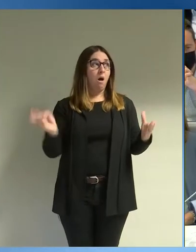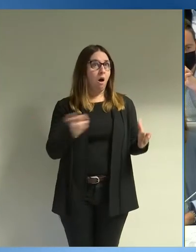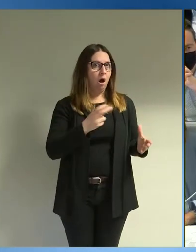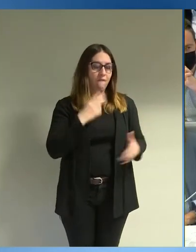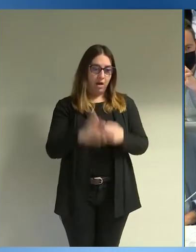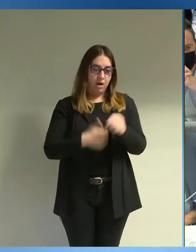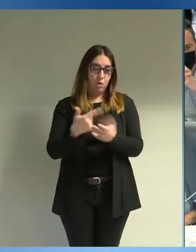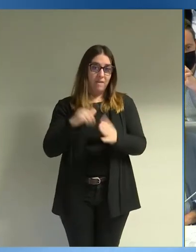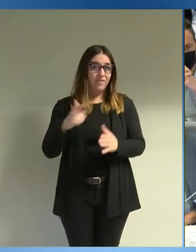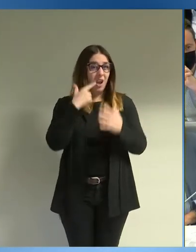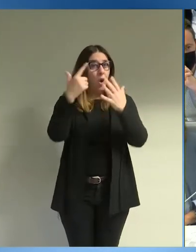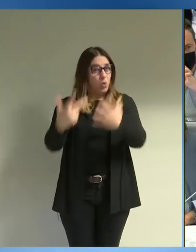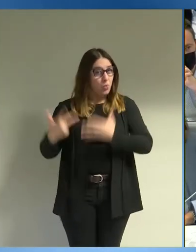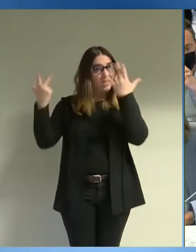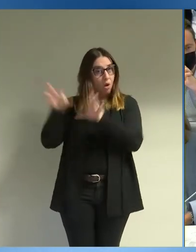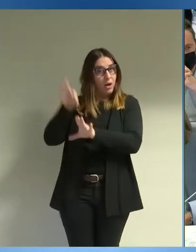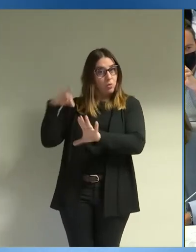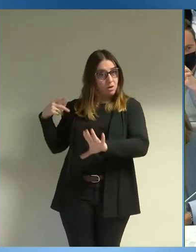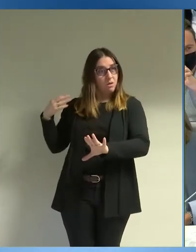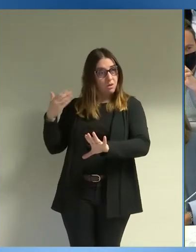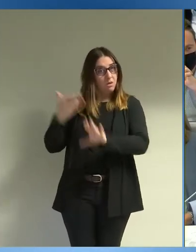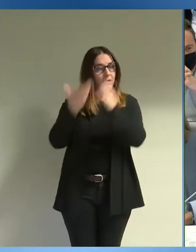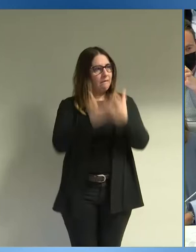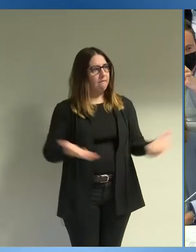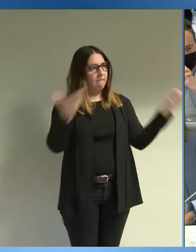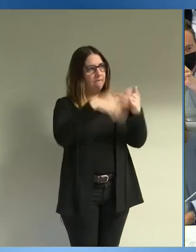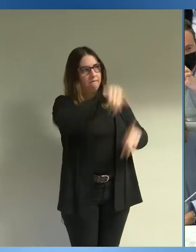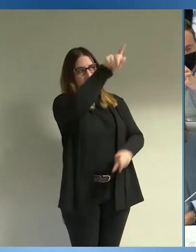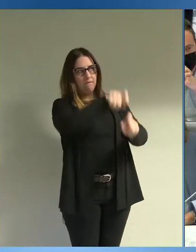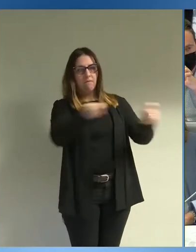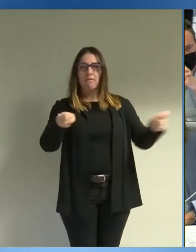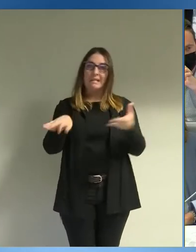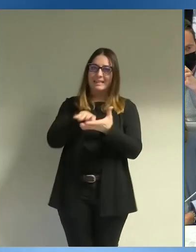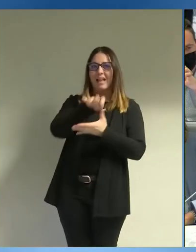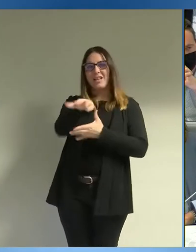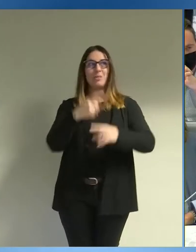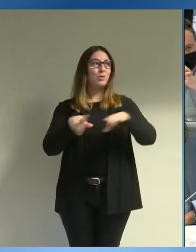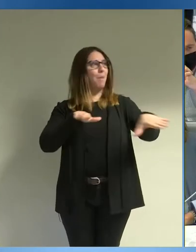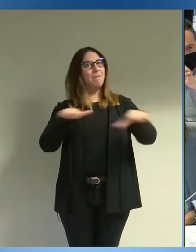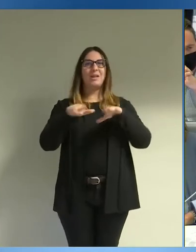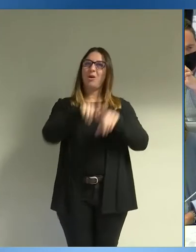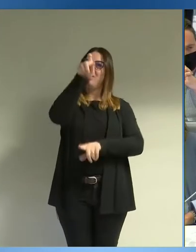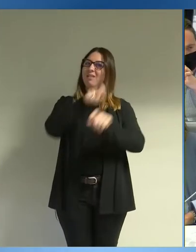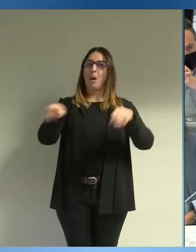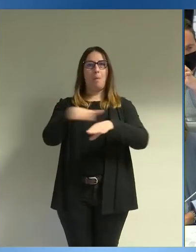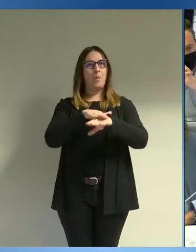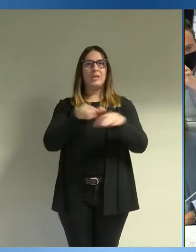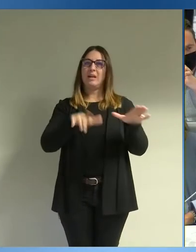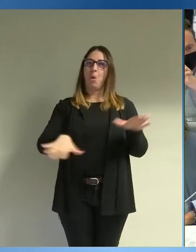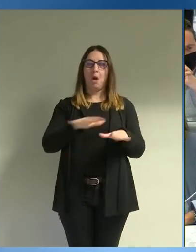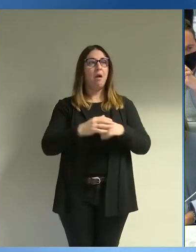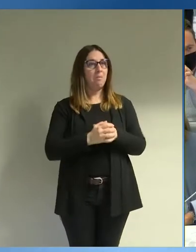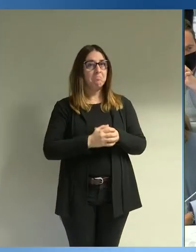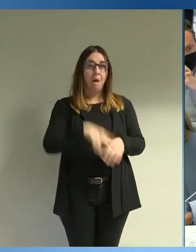soit huit ans de mandat pour disposer d'un état des lieux d'une stratégie et d'une méthode d'évaluation des politiques locales moi je dis